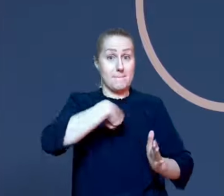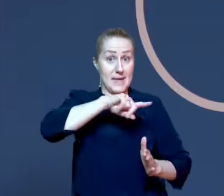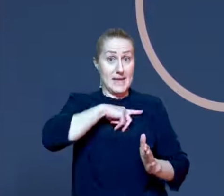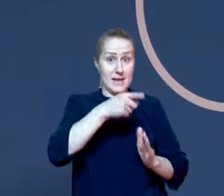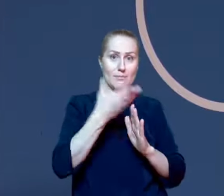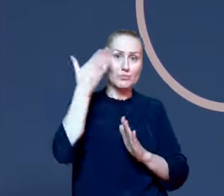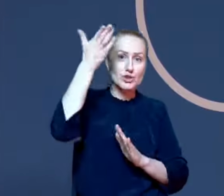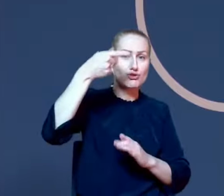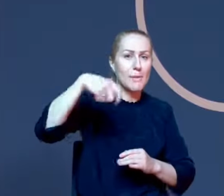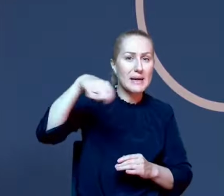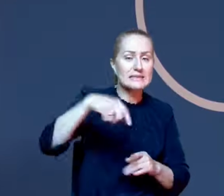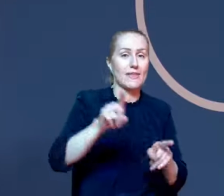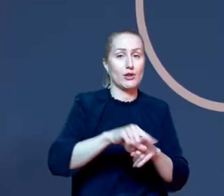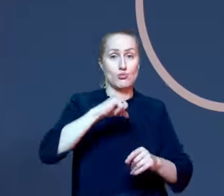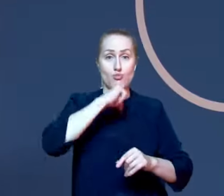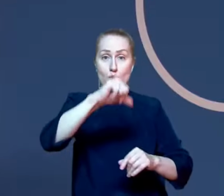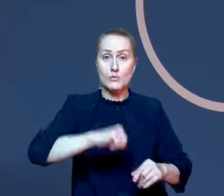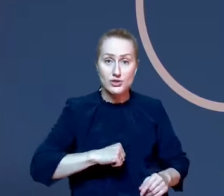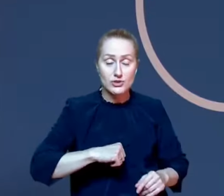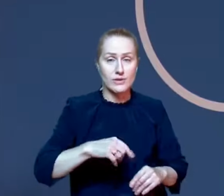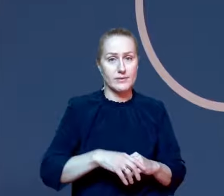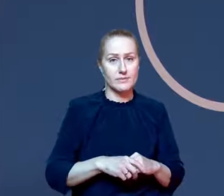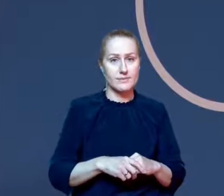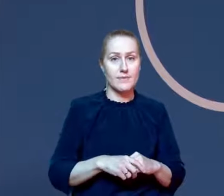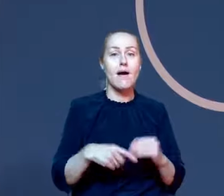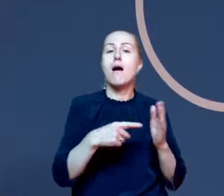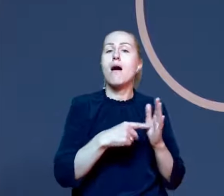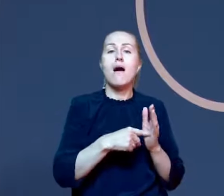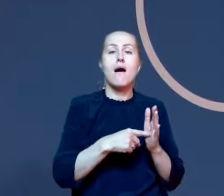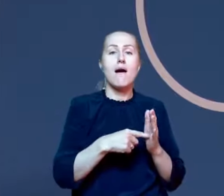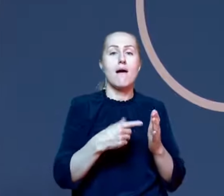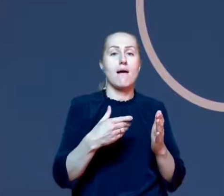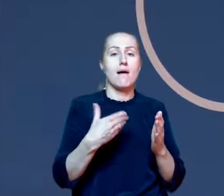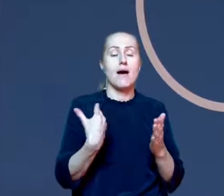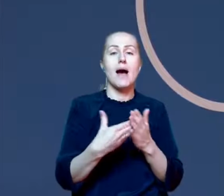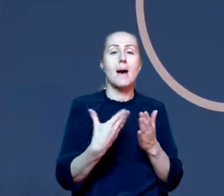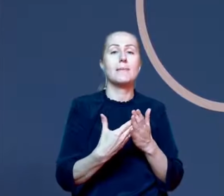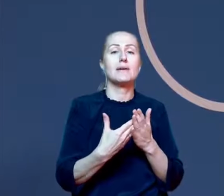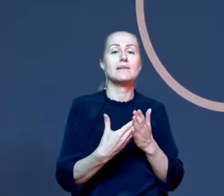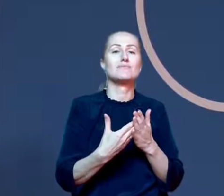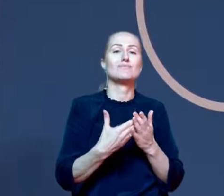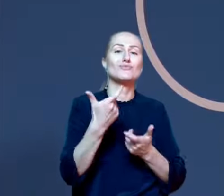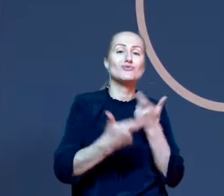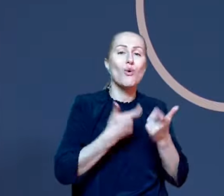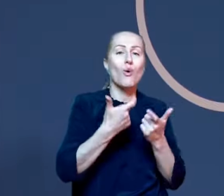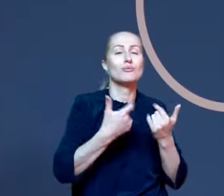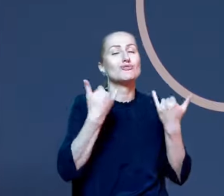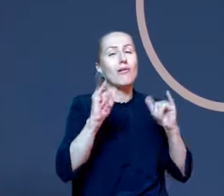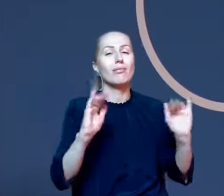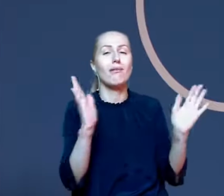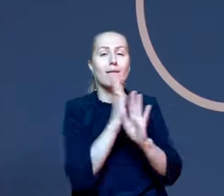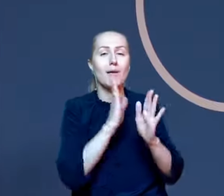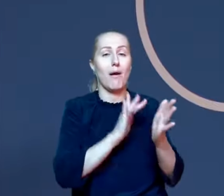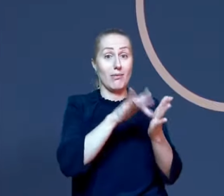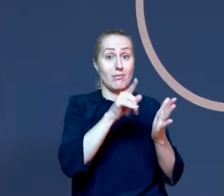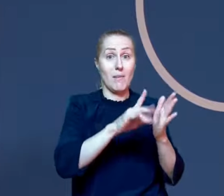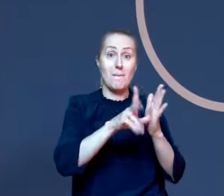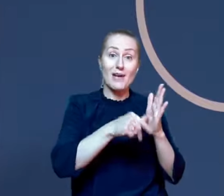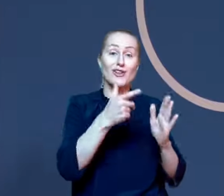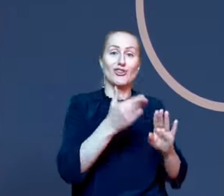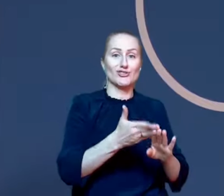prezydenci, burmistrzowie, aby stworzyć nieco inny klimat w miastach niż do tej pory go